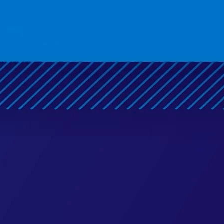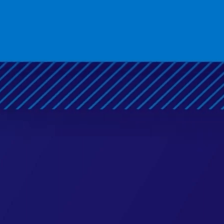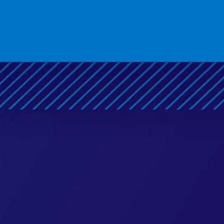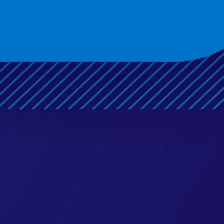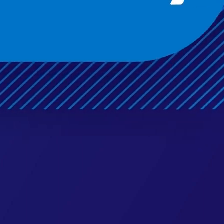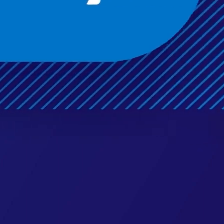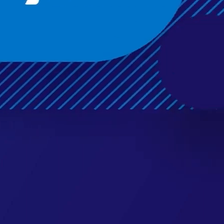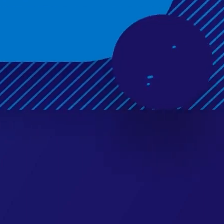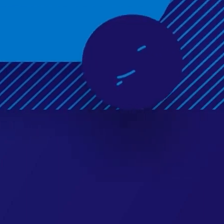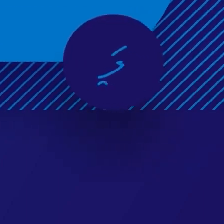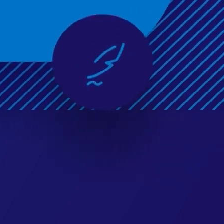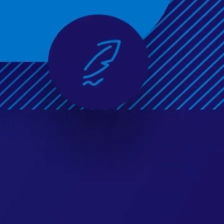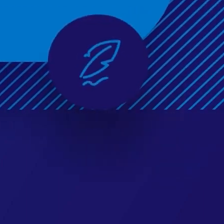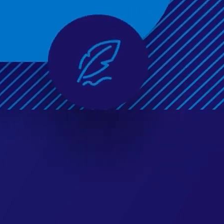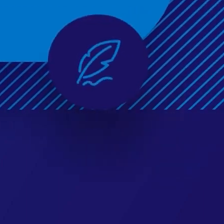Evet